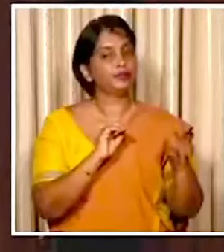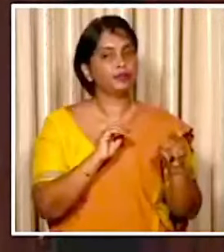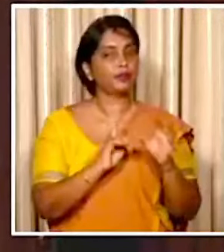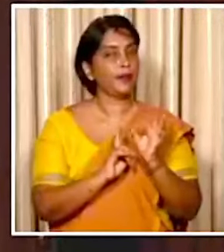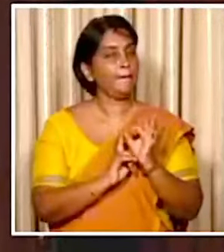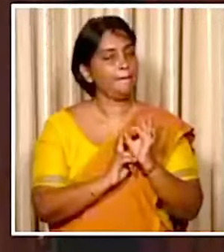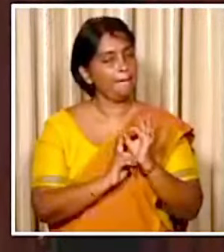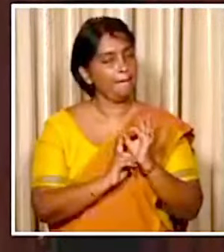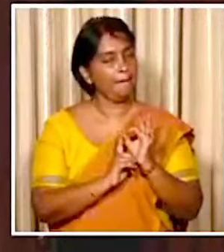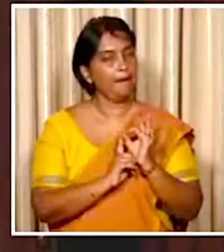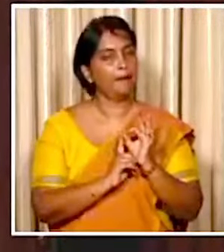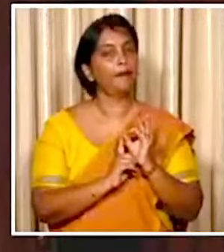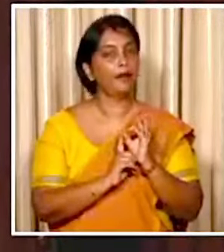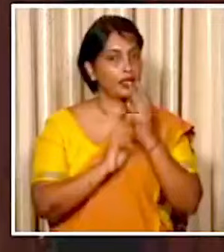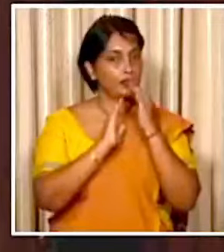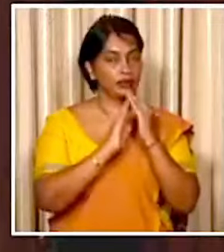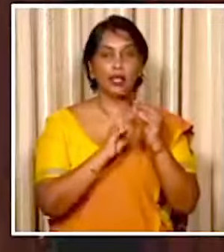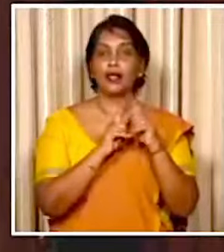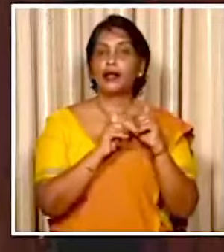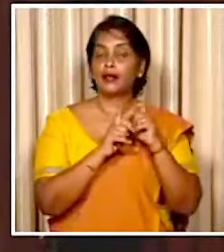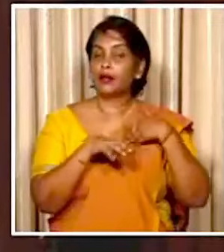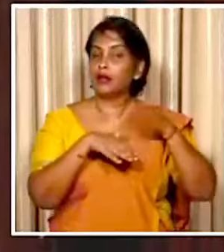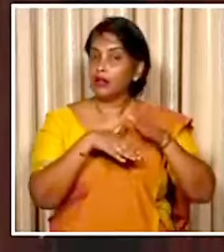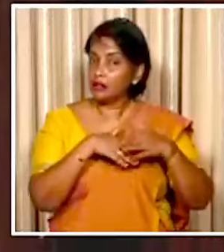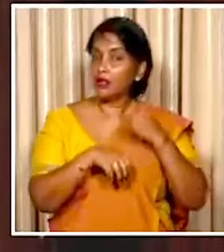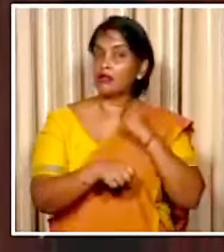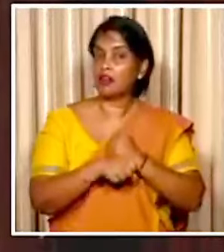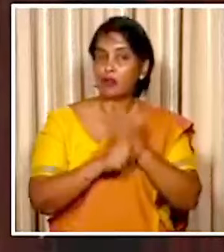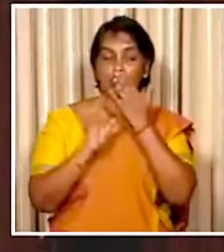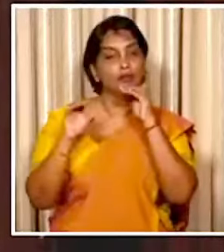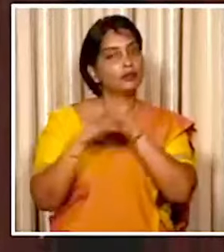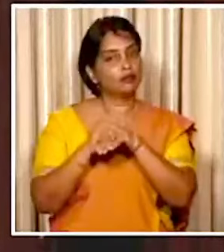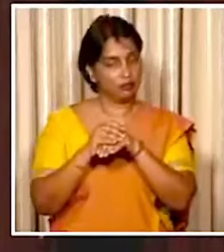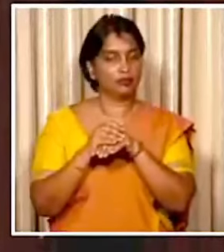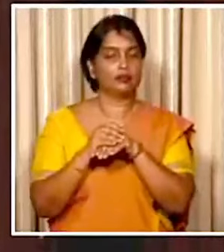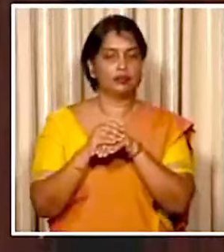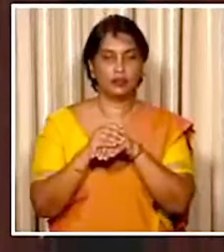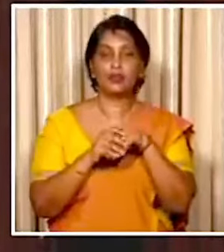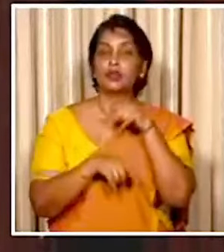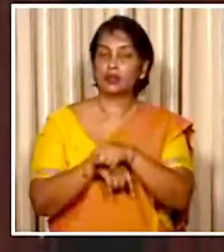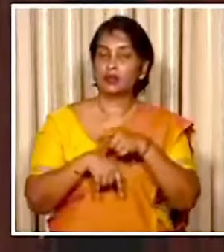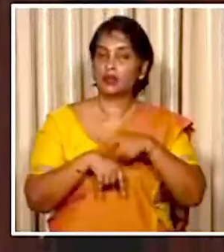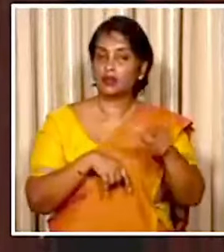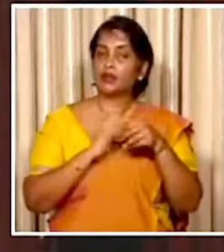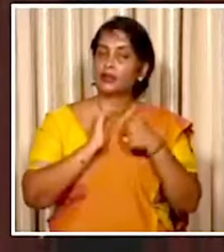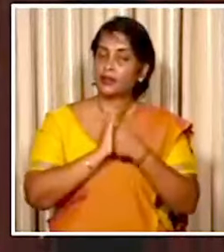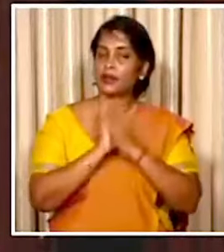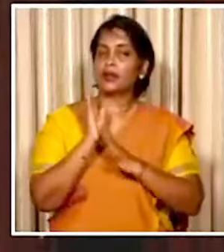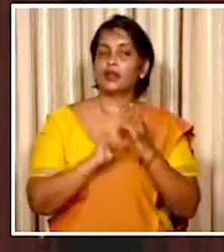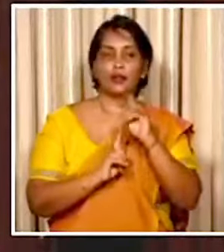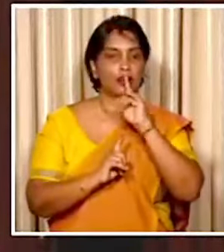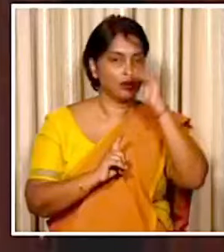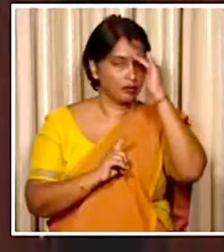පෞද්ගලික පාසල් වල අධ්‍යාපනය ලබන අයත් රජයේ පාසල් පද්ධතිය අයත් බඳවා ගන්නවා. මේ අතර ගරු ඇමතිතුමනි,